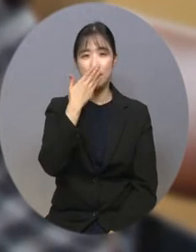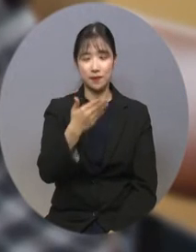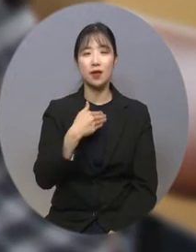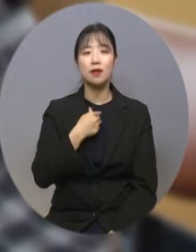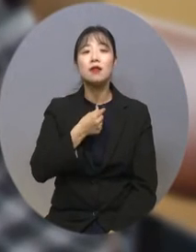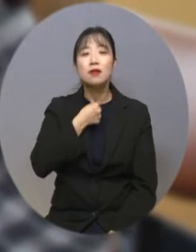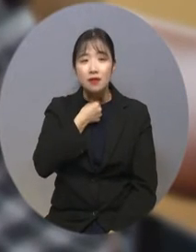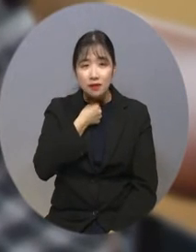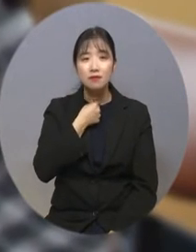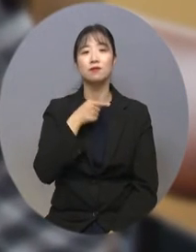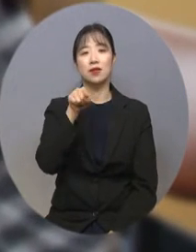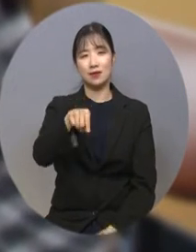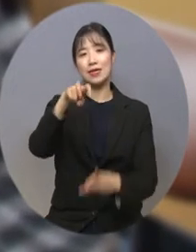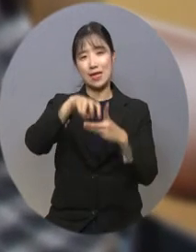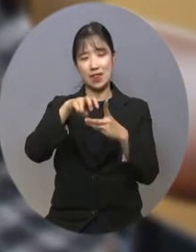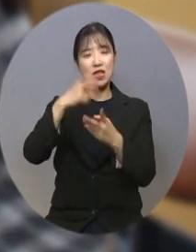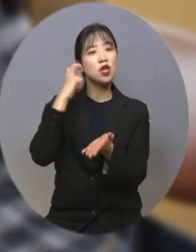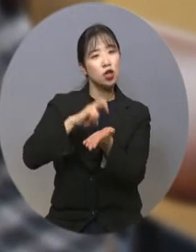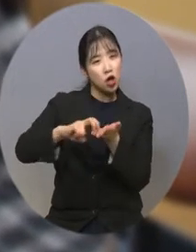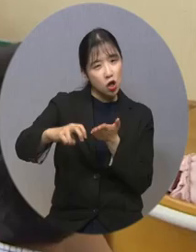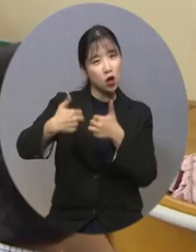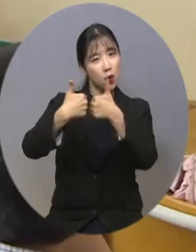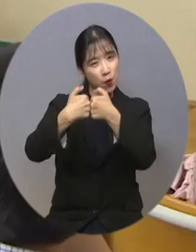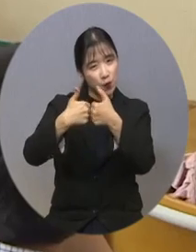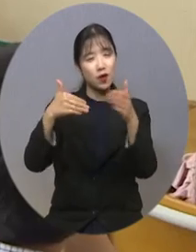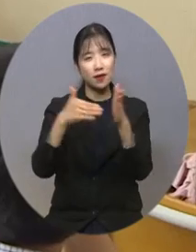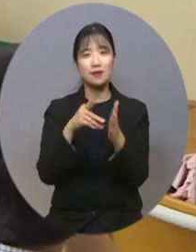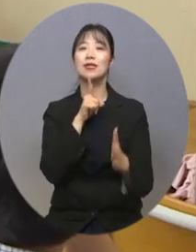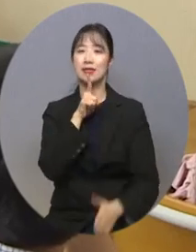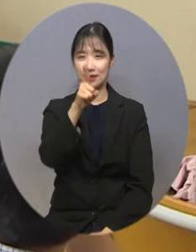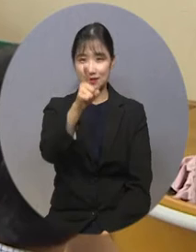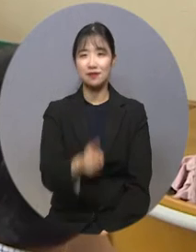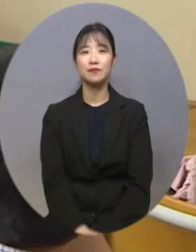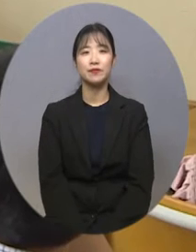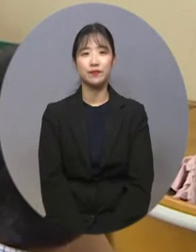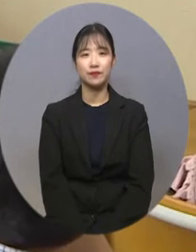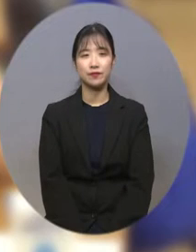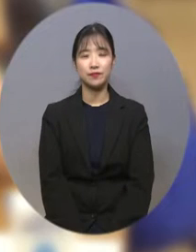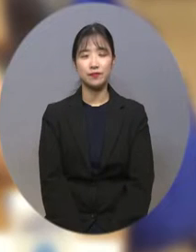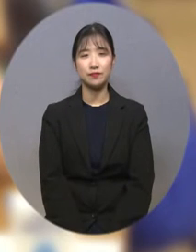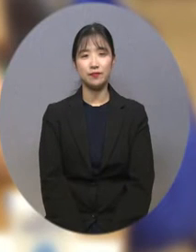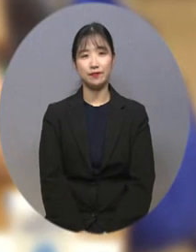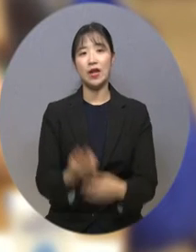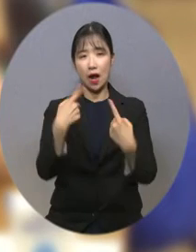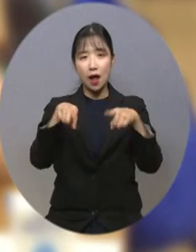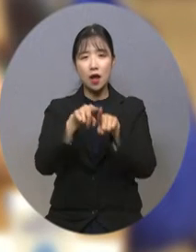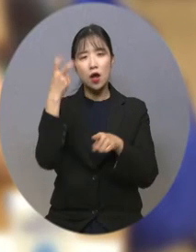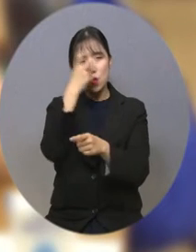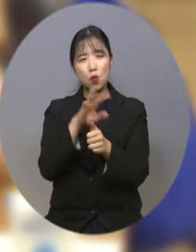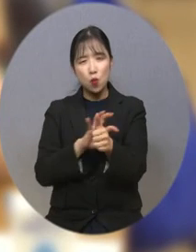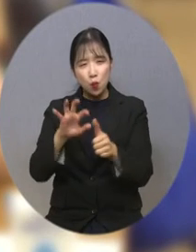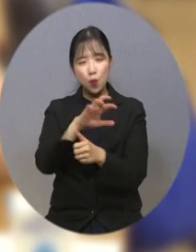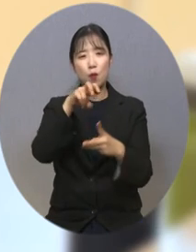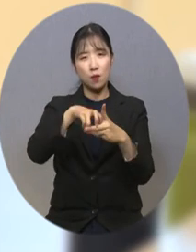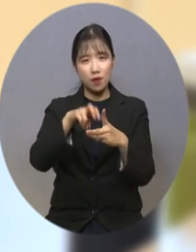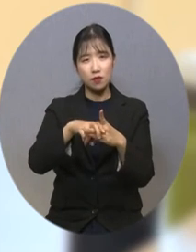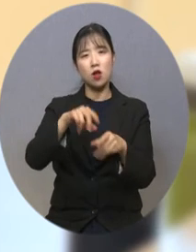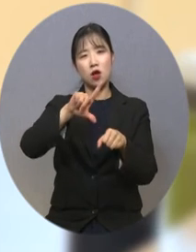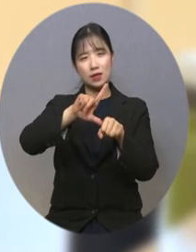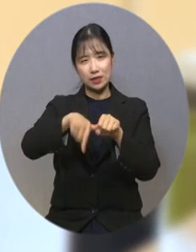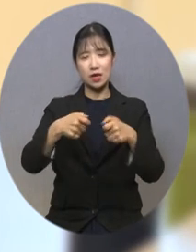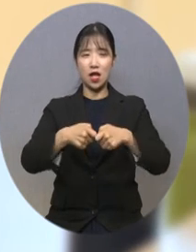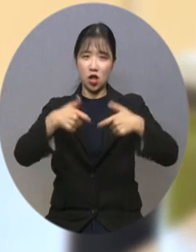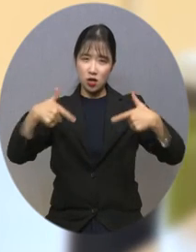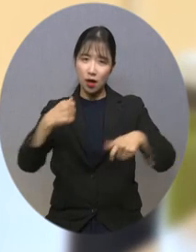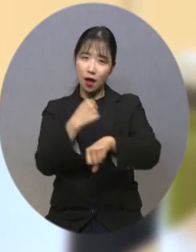희망하면 해당 센터에 전화로 문의한 뒤 신청합니다 관계자는 다함께 2 봉 센터 운영시간 연장